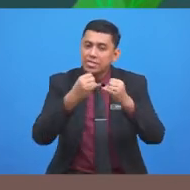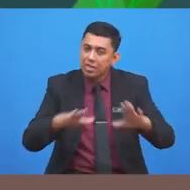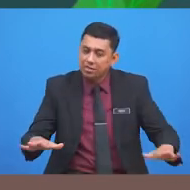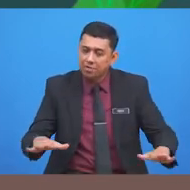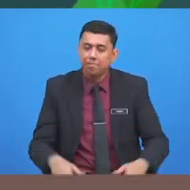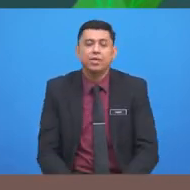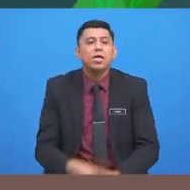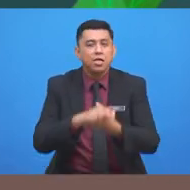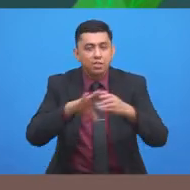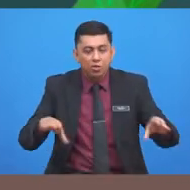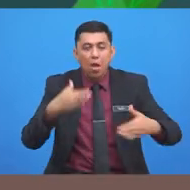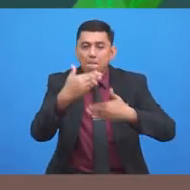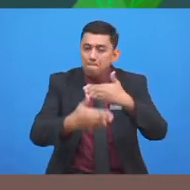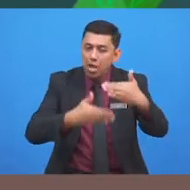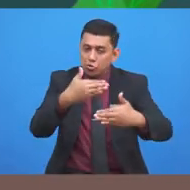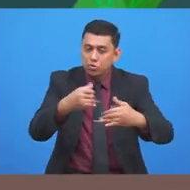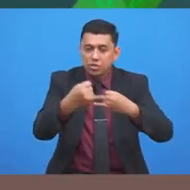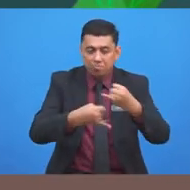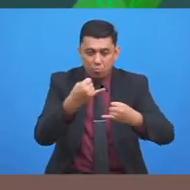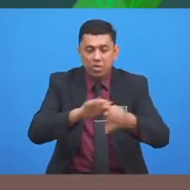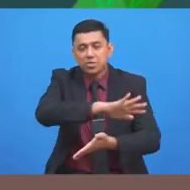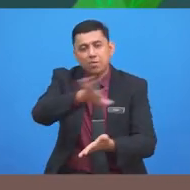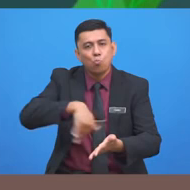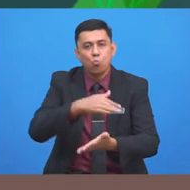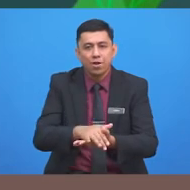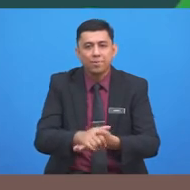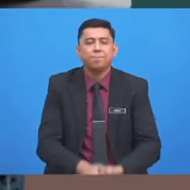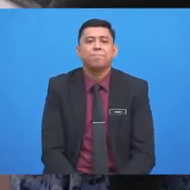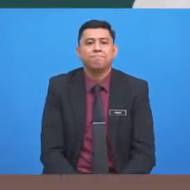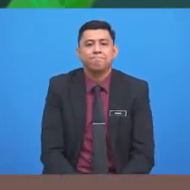dan selamat sejahtera. Selamat maju jaya semua.